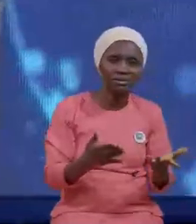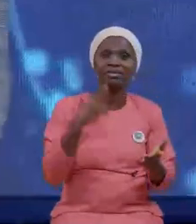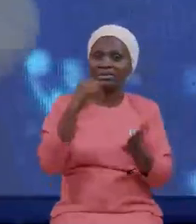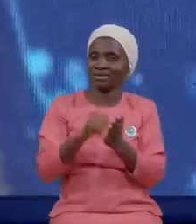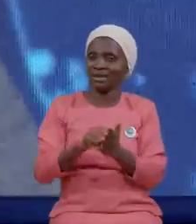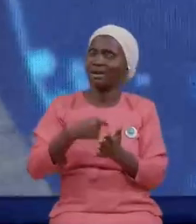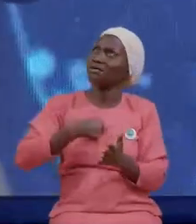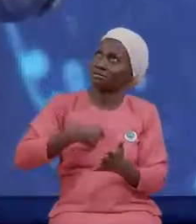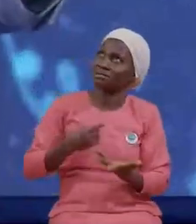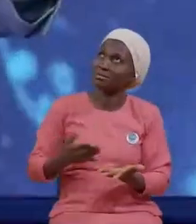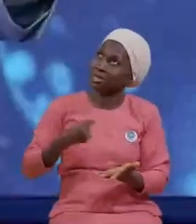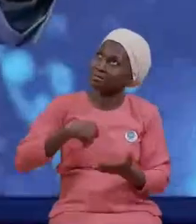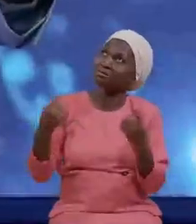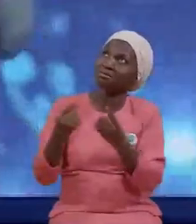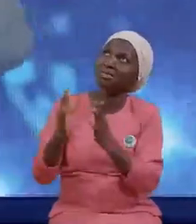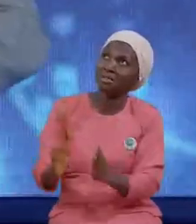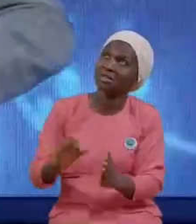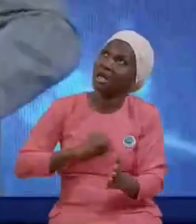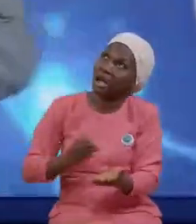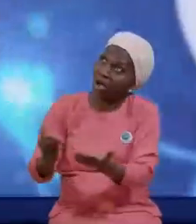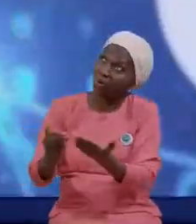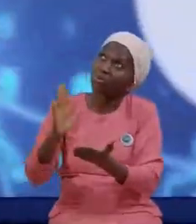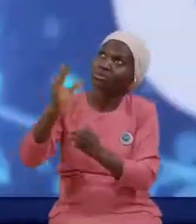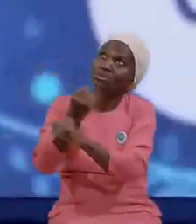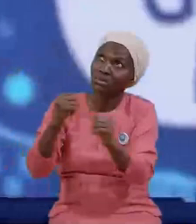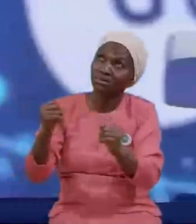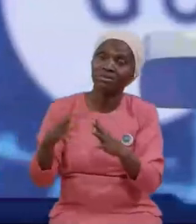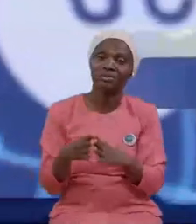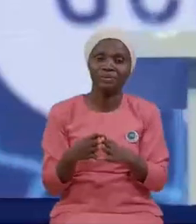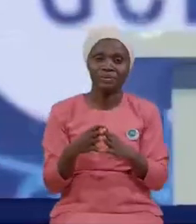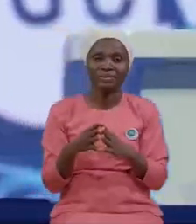Je suis tel, tel, je suis un pécheur, j'ai besoin de ton salut.